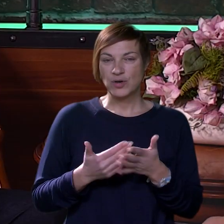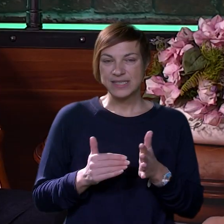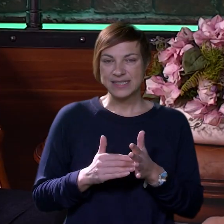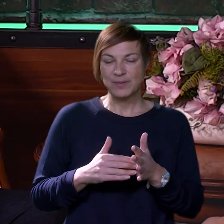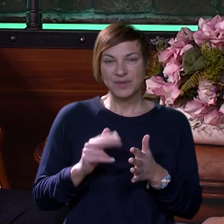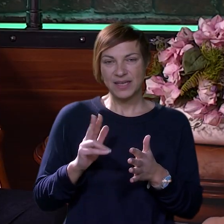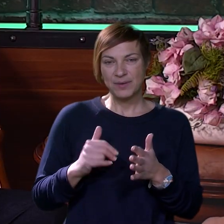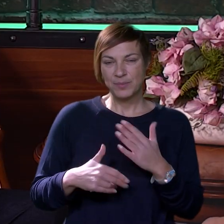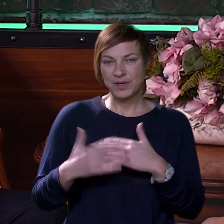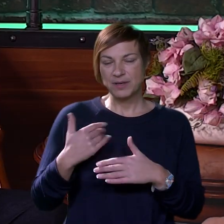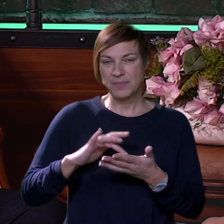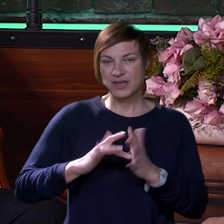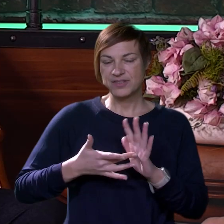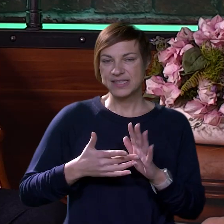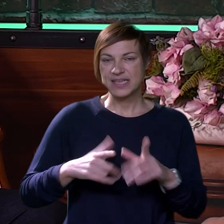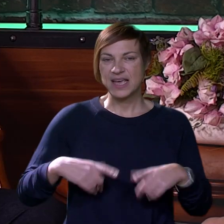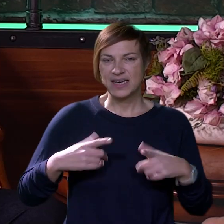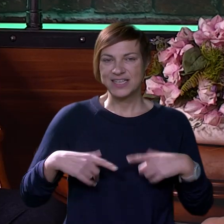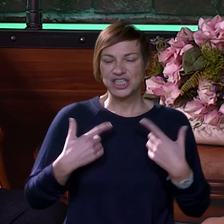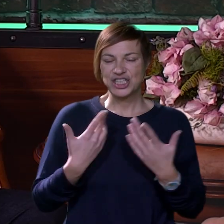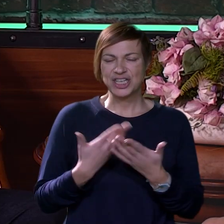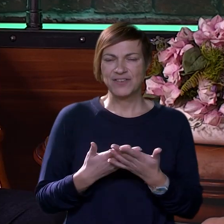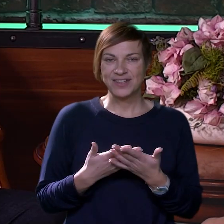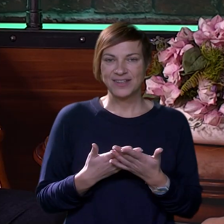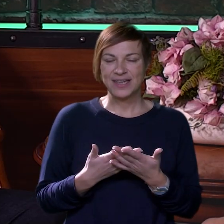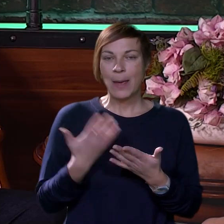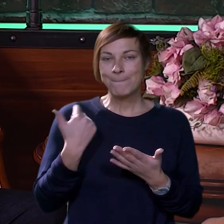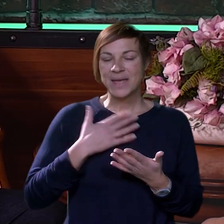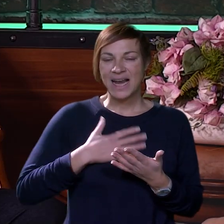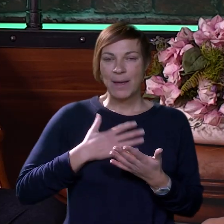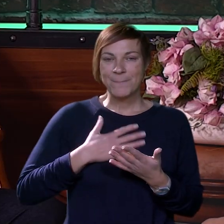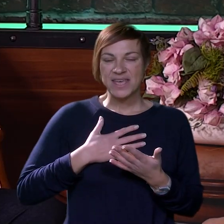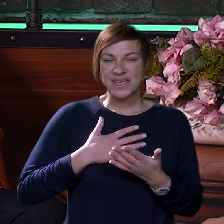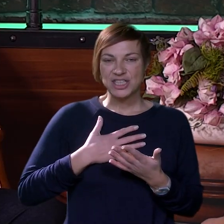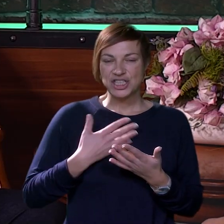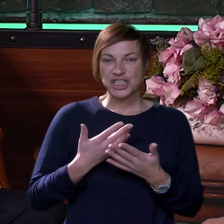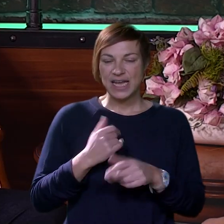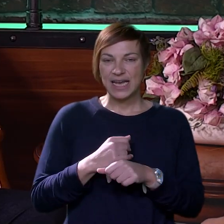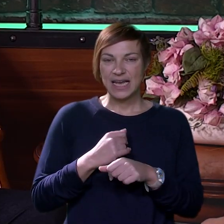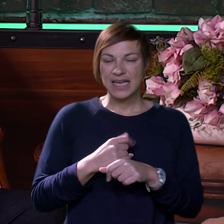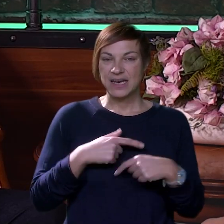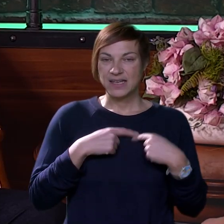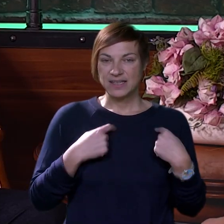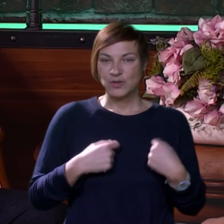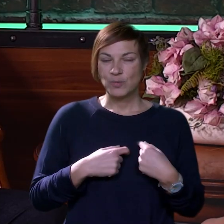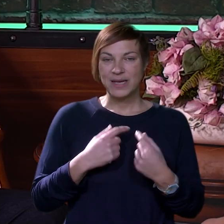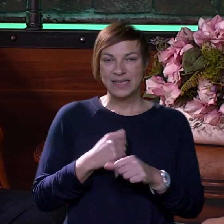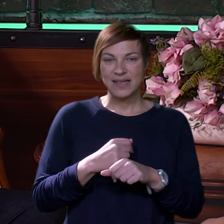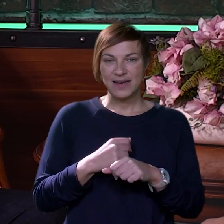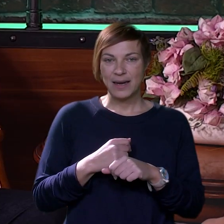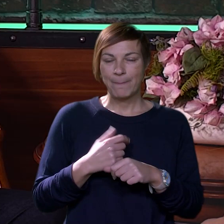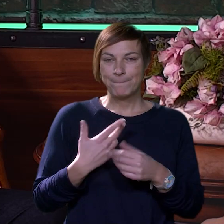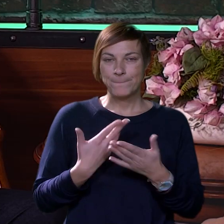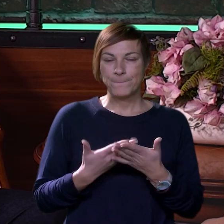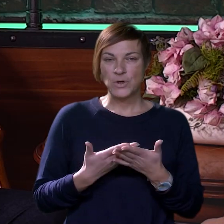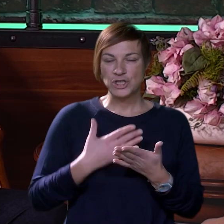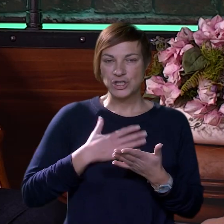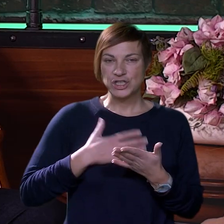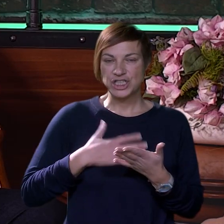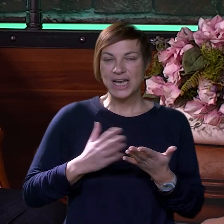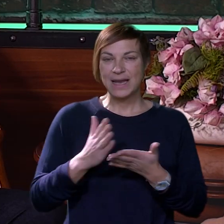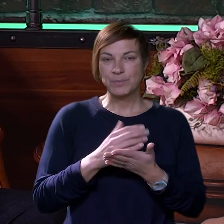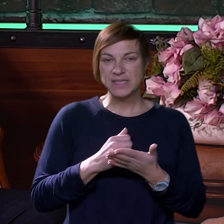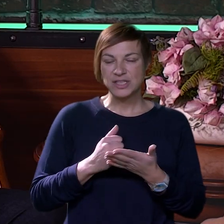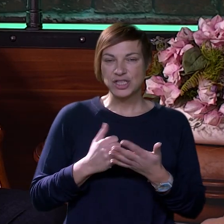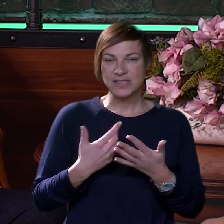možda trebao imati cijeli život. Baš mi je bila želja ovako raditi neki humanitarni posao i ta mi se